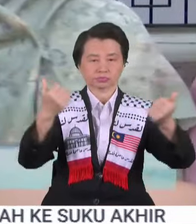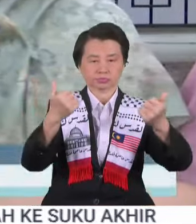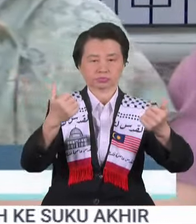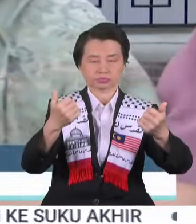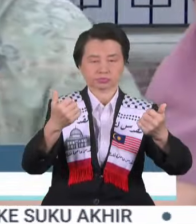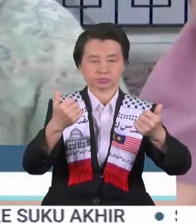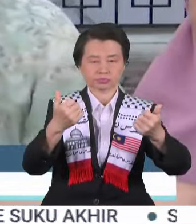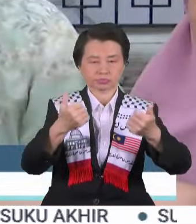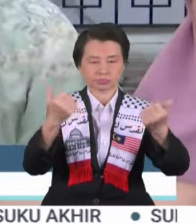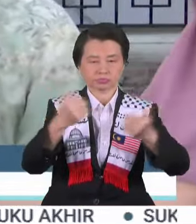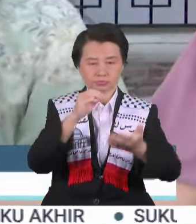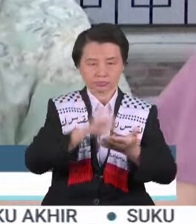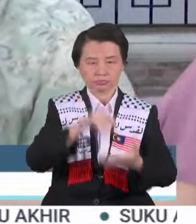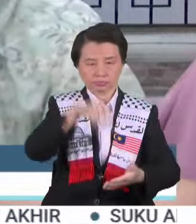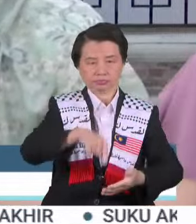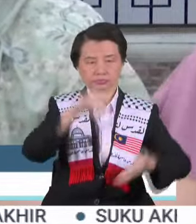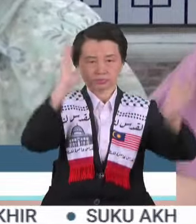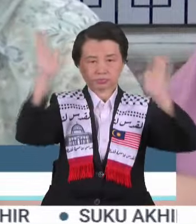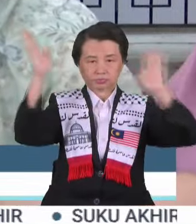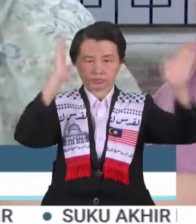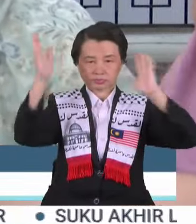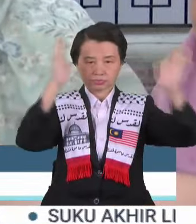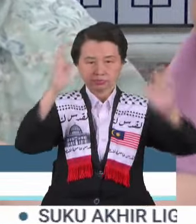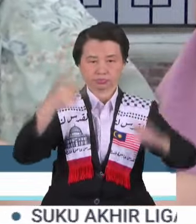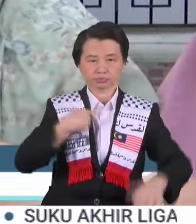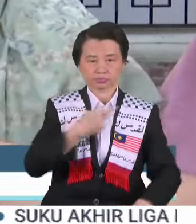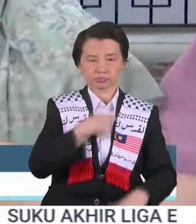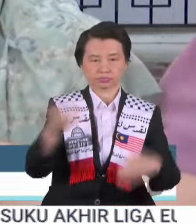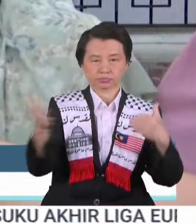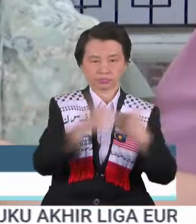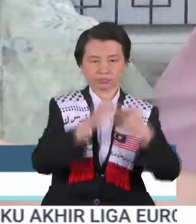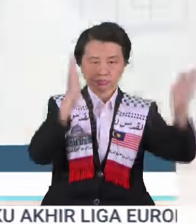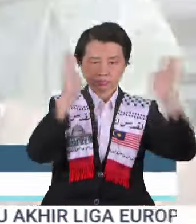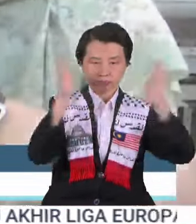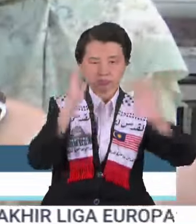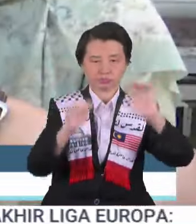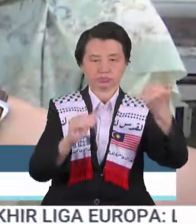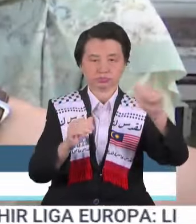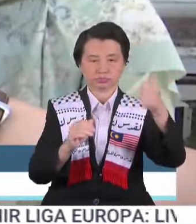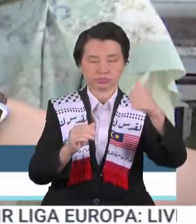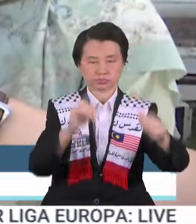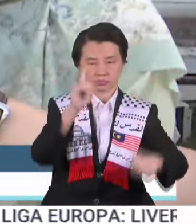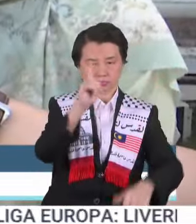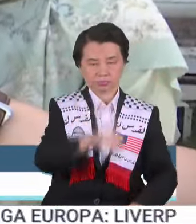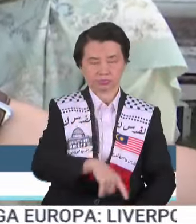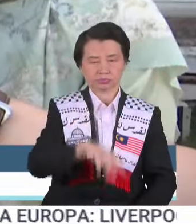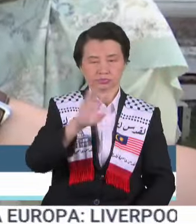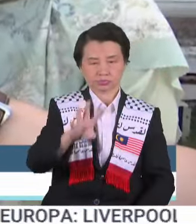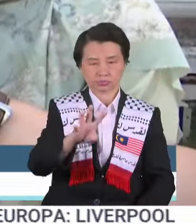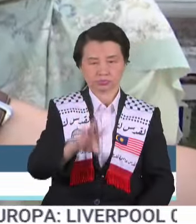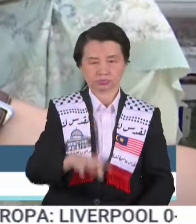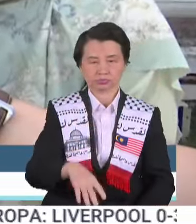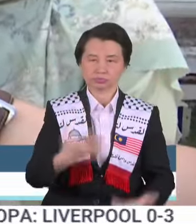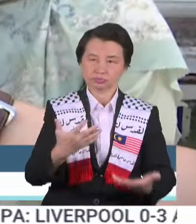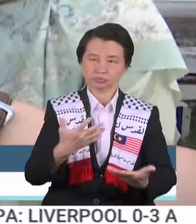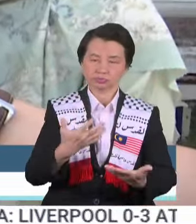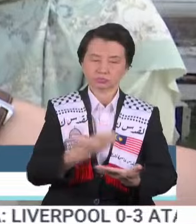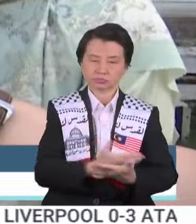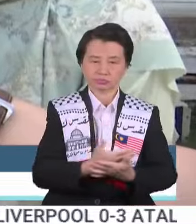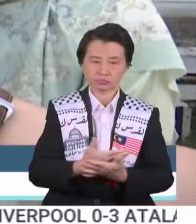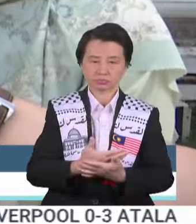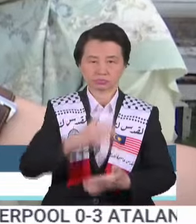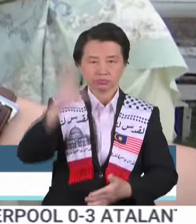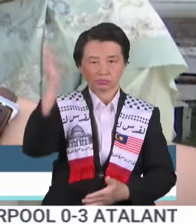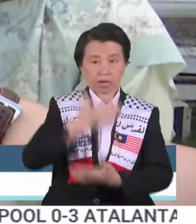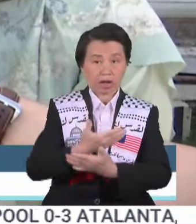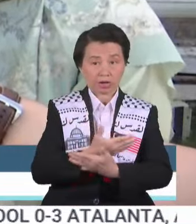Lebaran di Malaysia. Kami tiba di Malaysia tanggal 10. Anak-anak kebetulan belum pernah